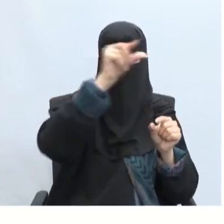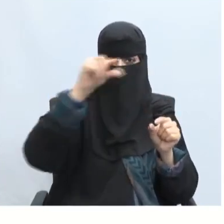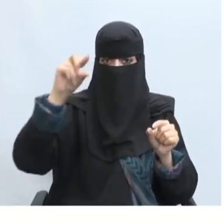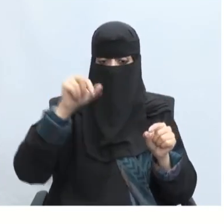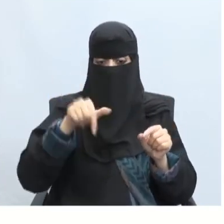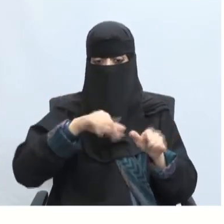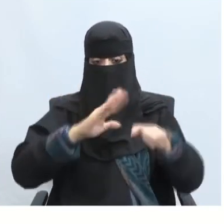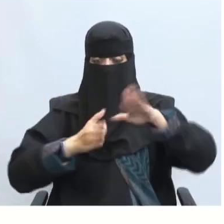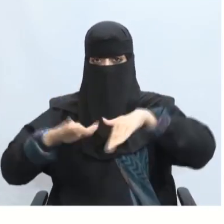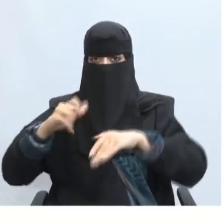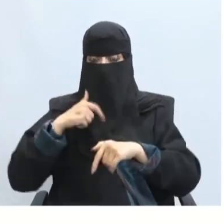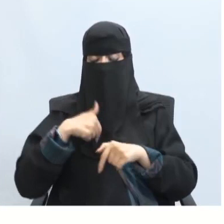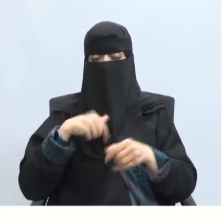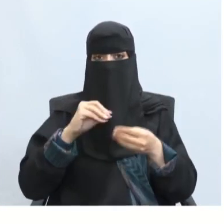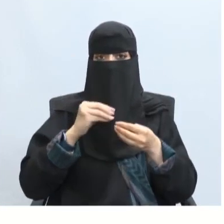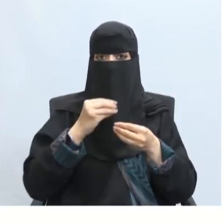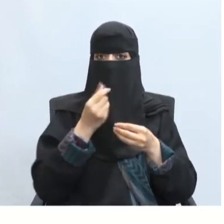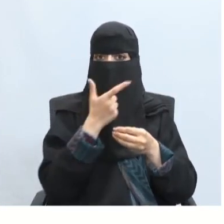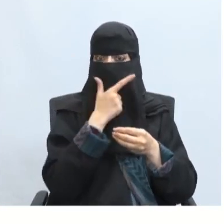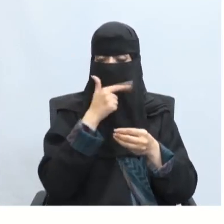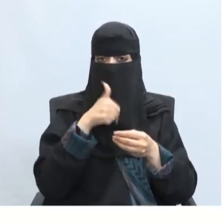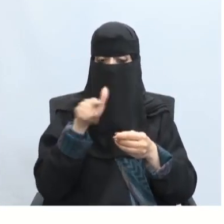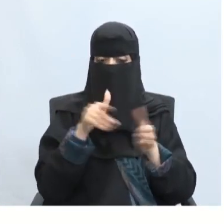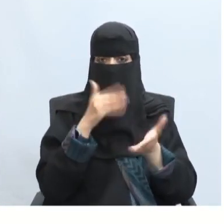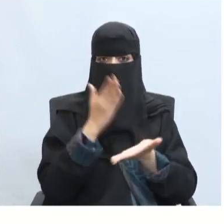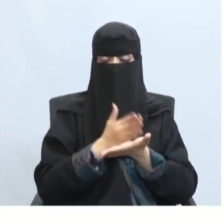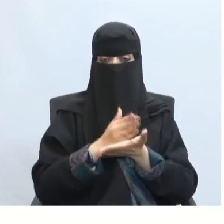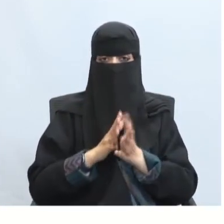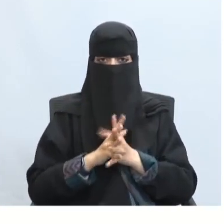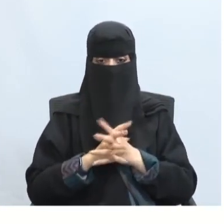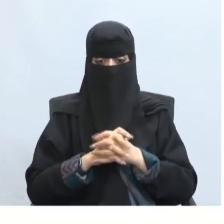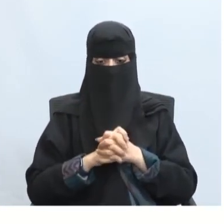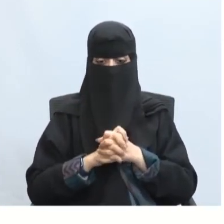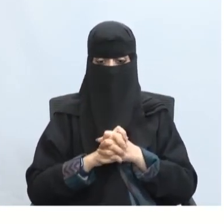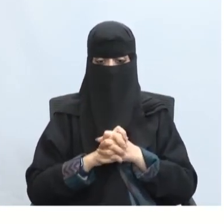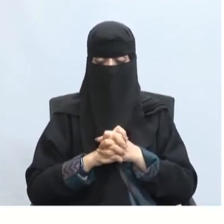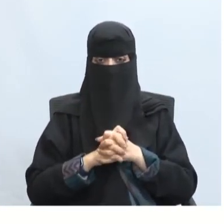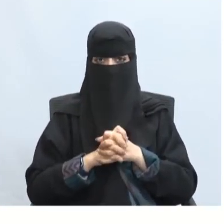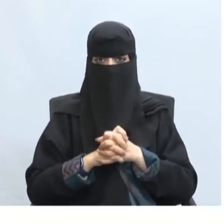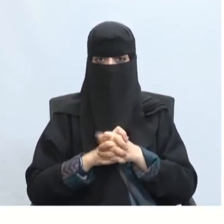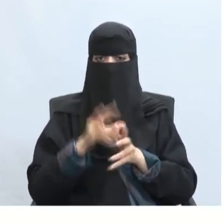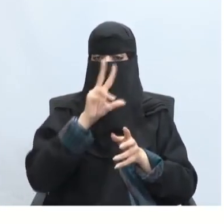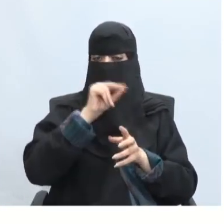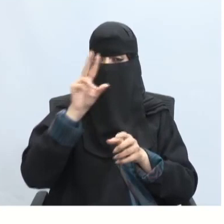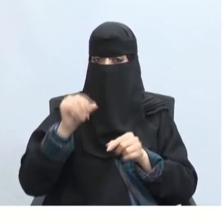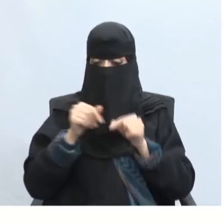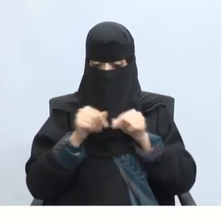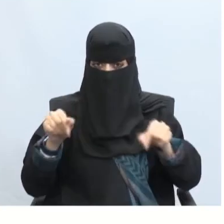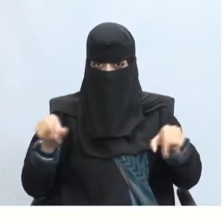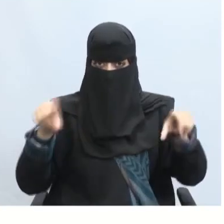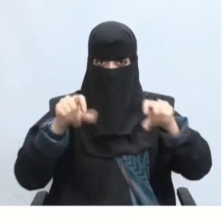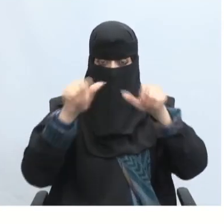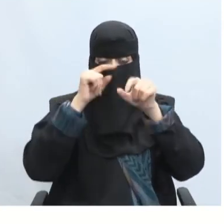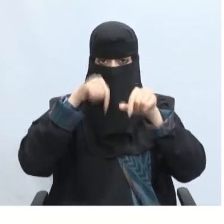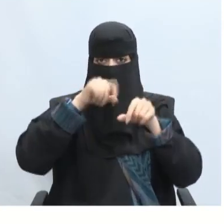او حدود البحر الابيض او حزام البحر الابيض المتوسط تنطبق حدود هذا الحزام عزيزي